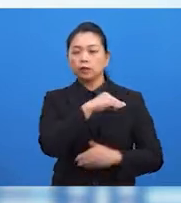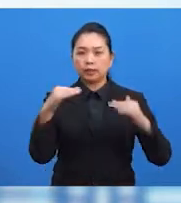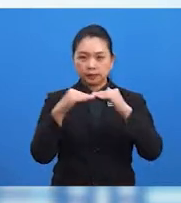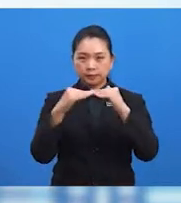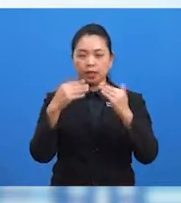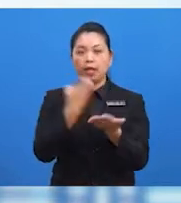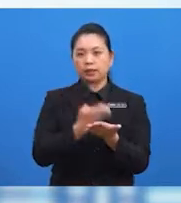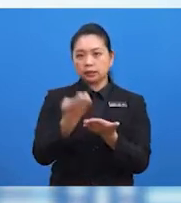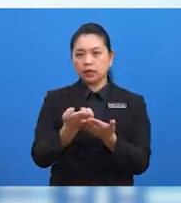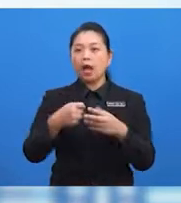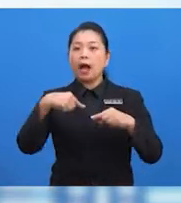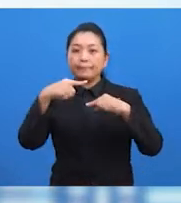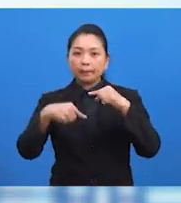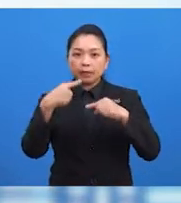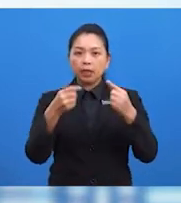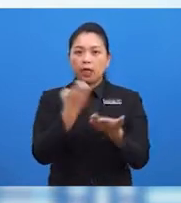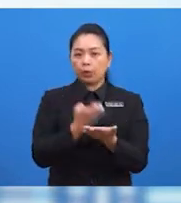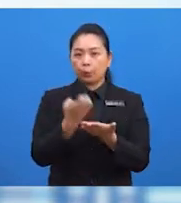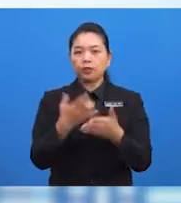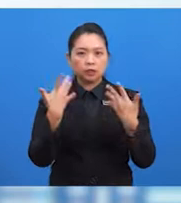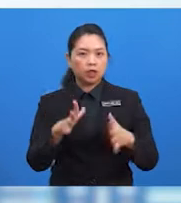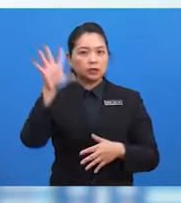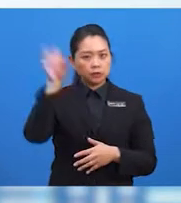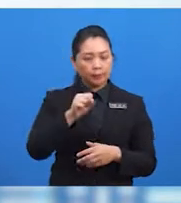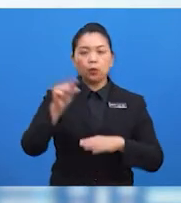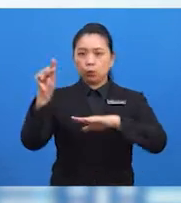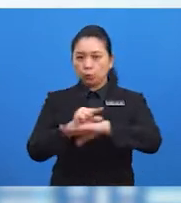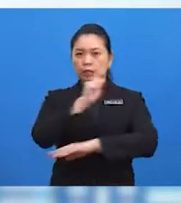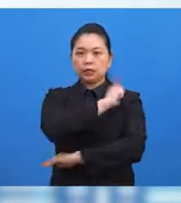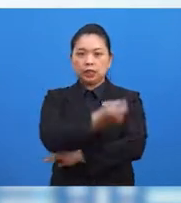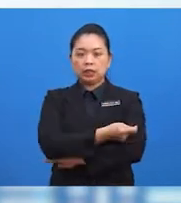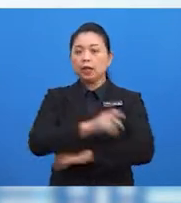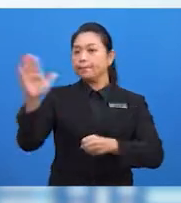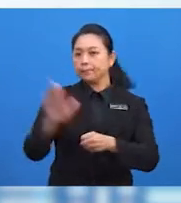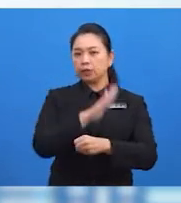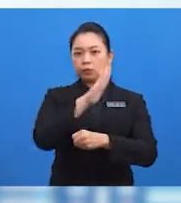ekonomi apabila ekonomi telah mencapai guna tenaga penuh.